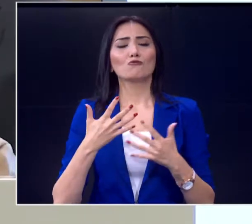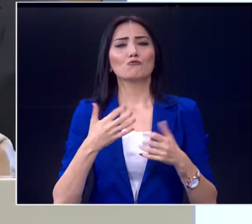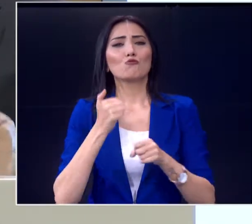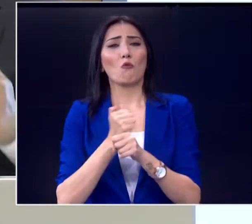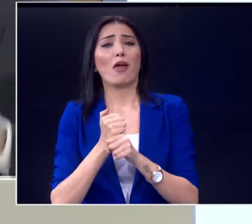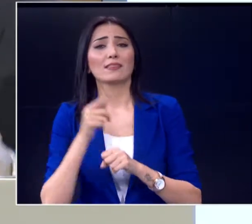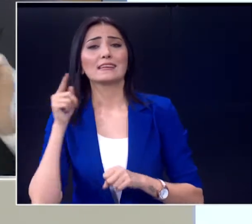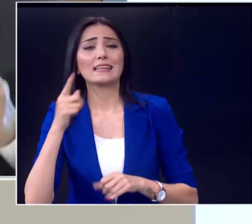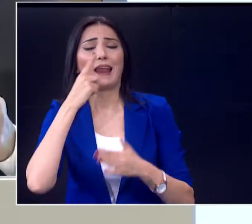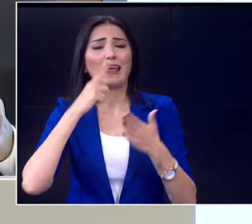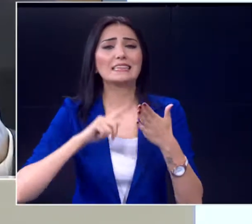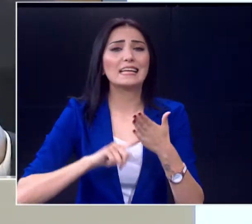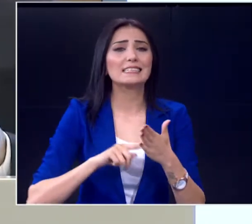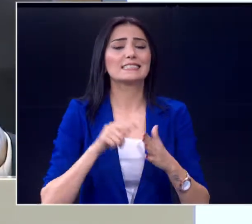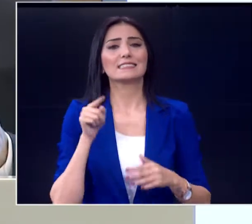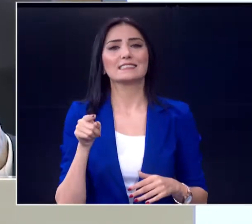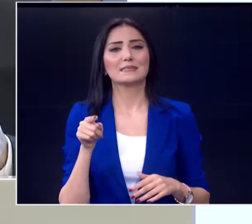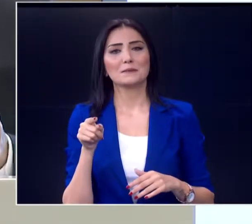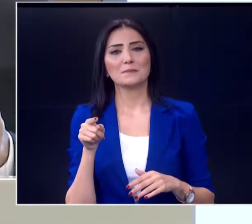güvenilirlikleri, inanılırlıkları